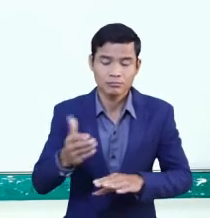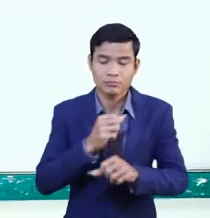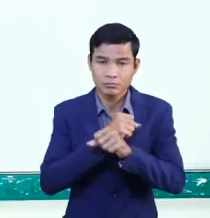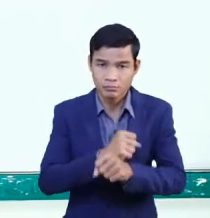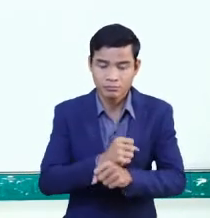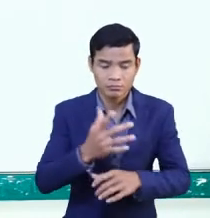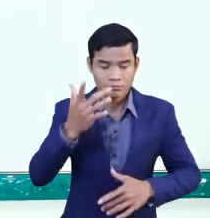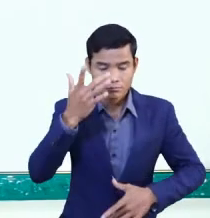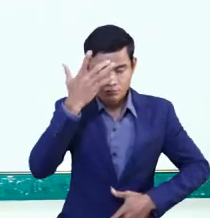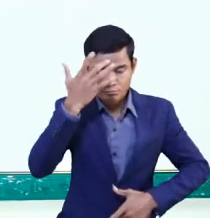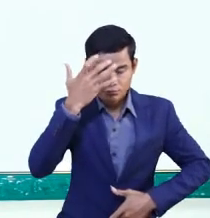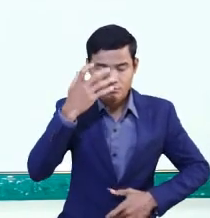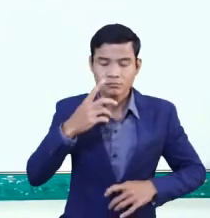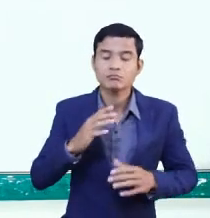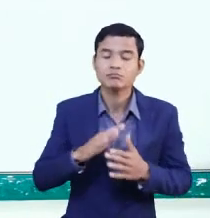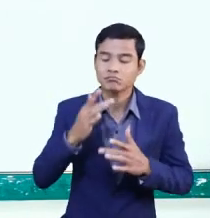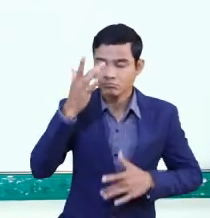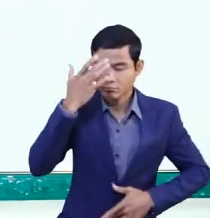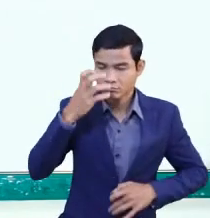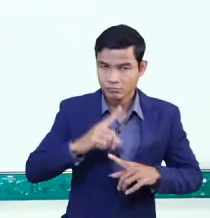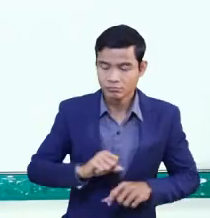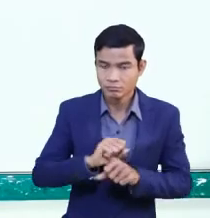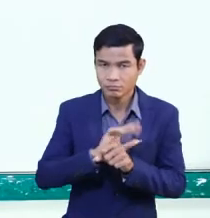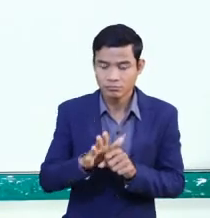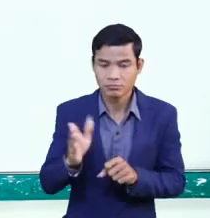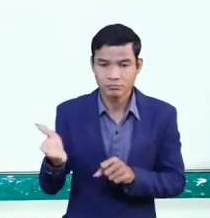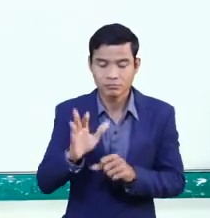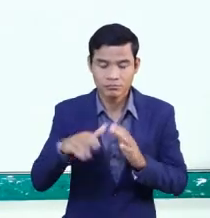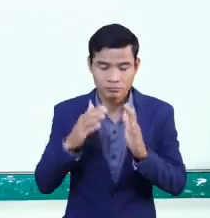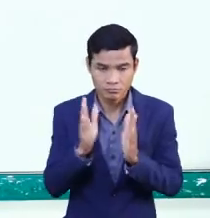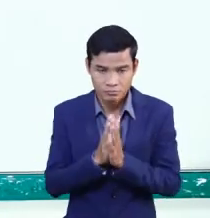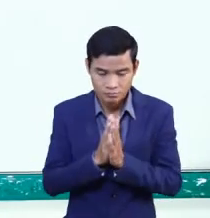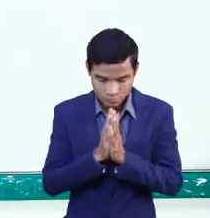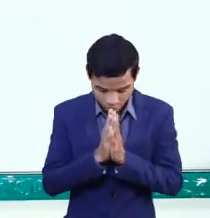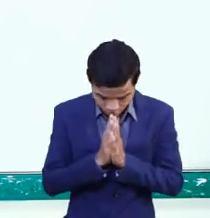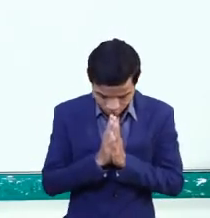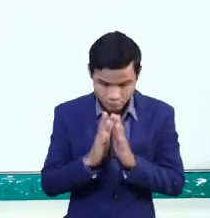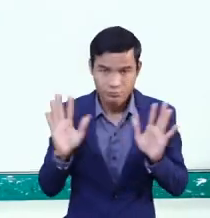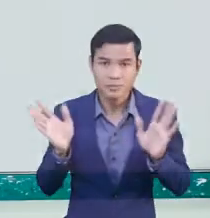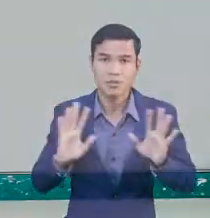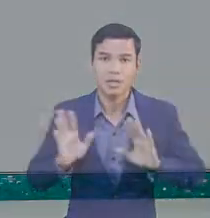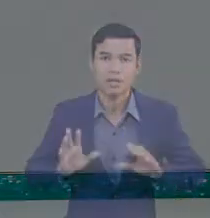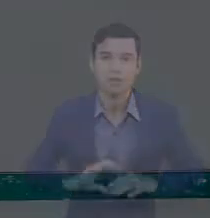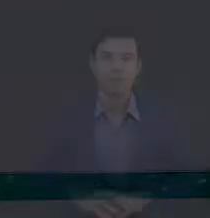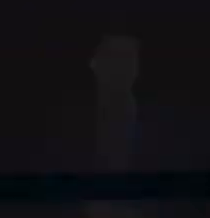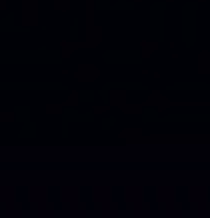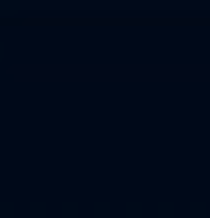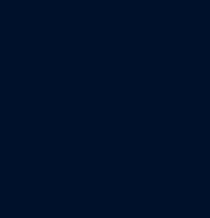ការខ្លួនឲ្យជៀសផុតពីជំងឺចា COVID-19 ចាសូមអរគុណសូមជម្រាបលា